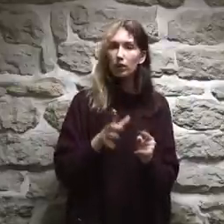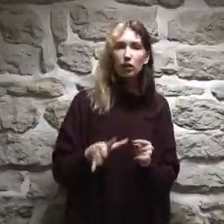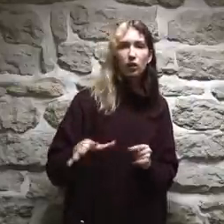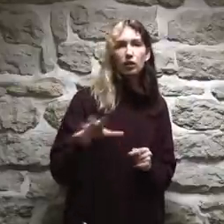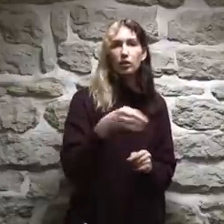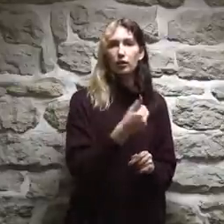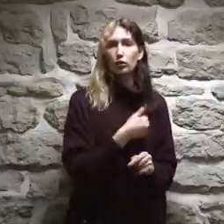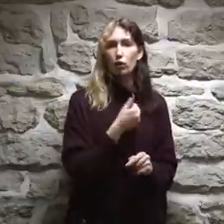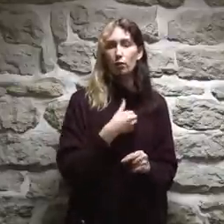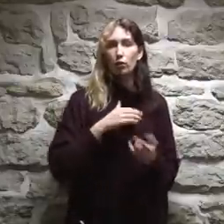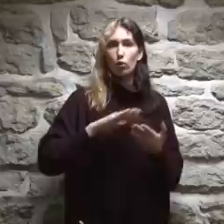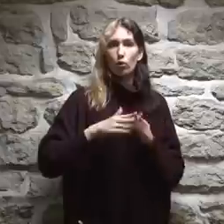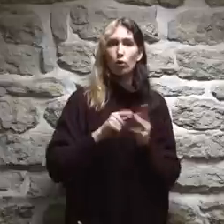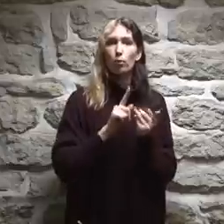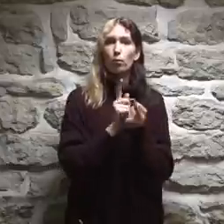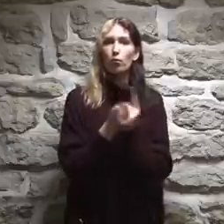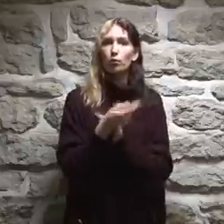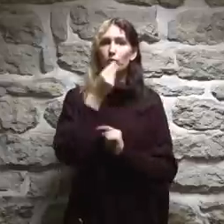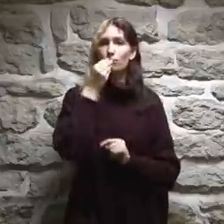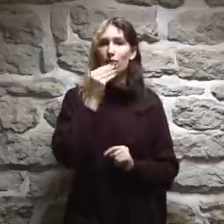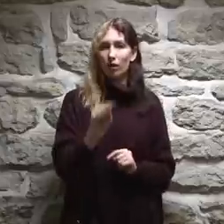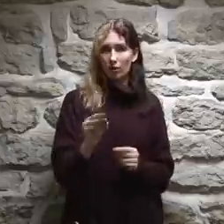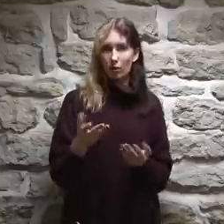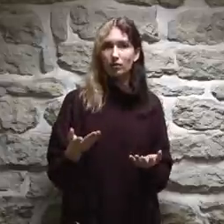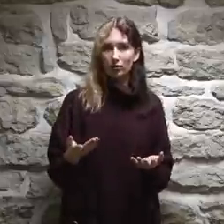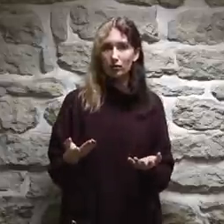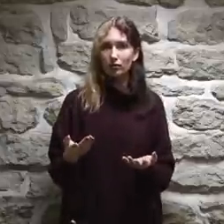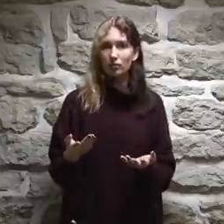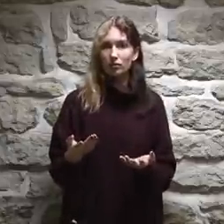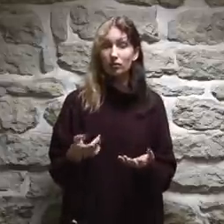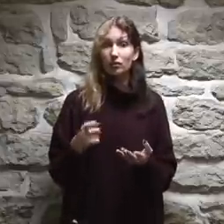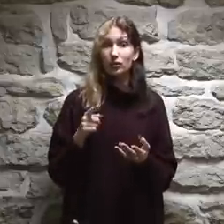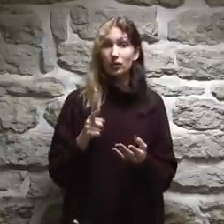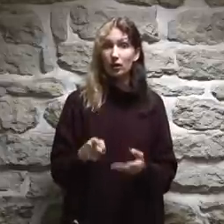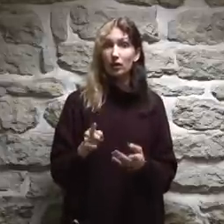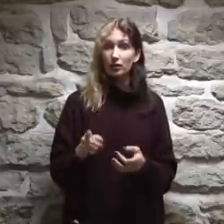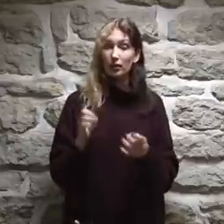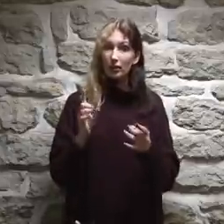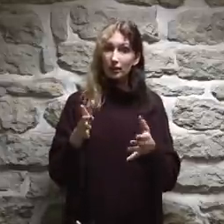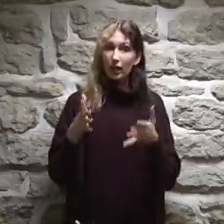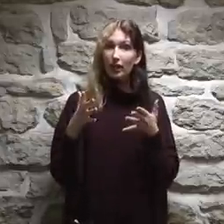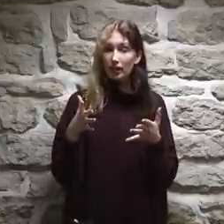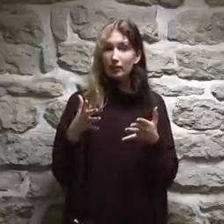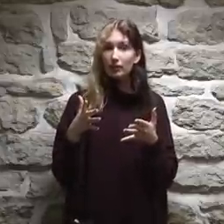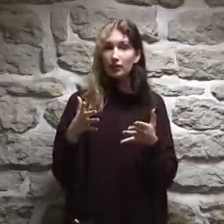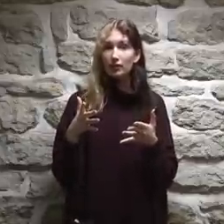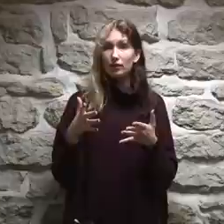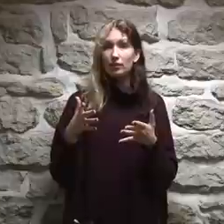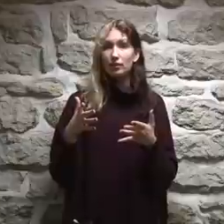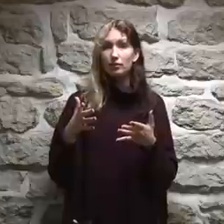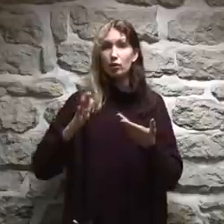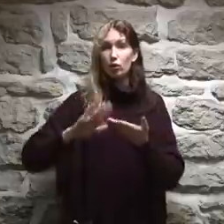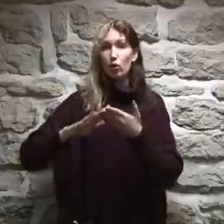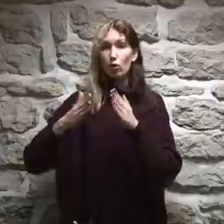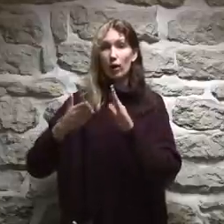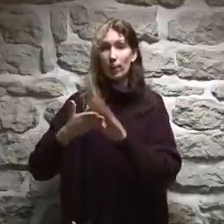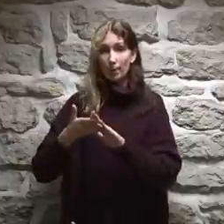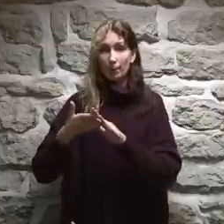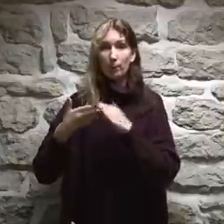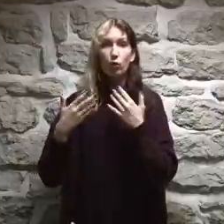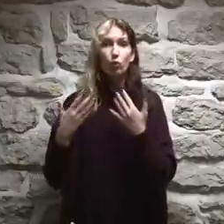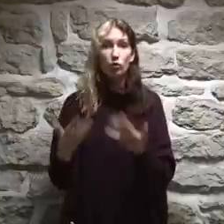et olukord läheks paremaks ja see saab olla ju väga selgelt, nii nagu on ka kokku lepitud seoses